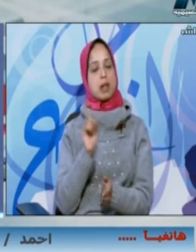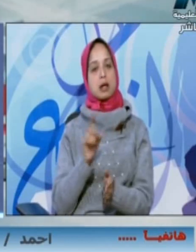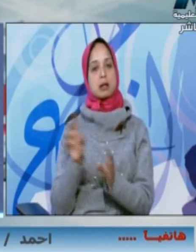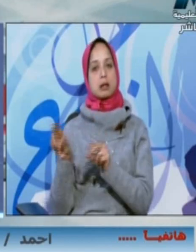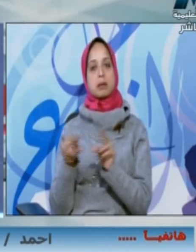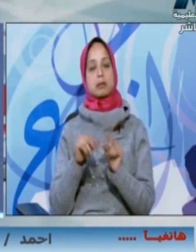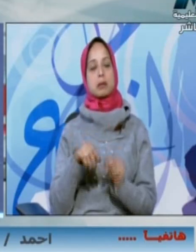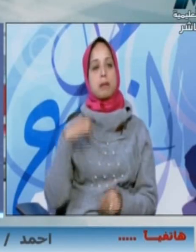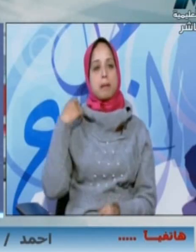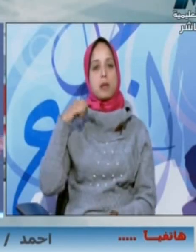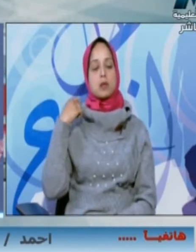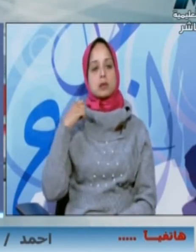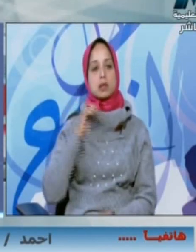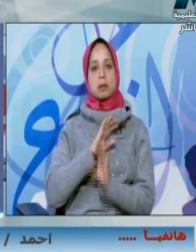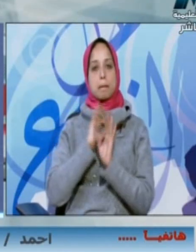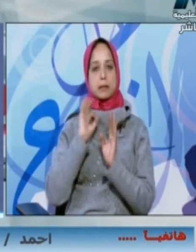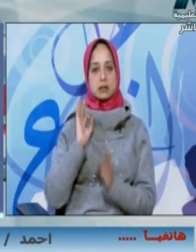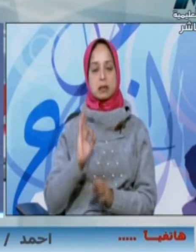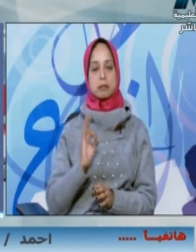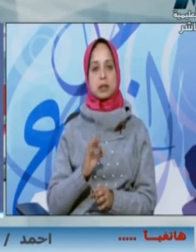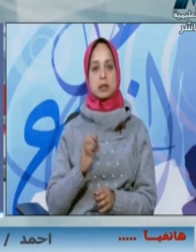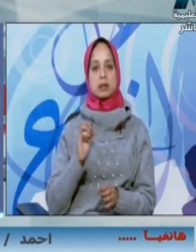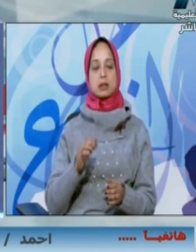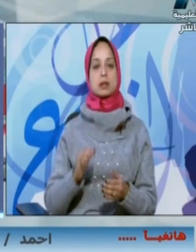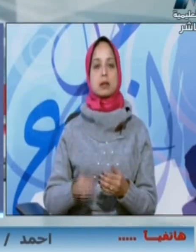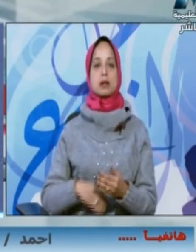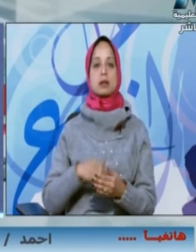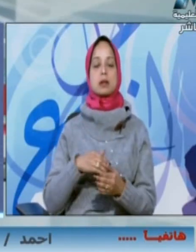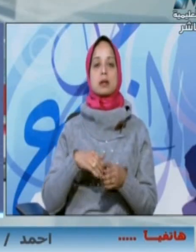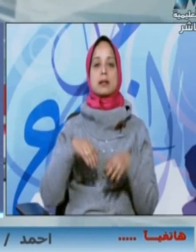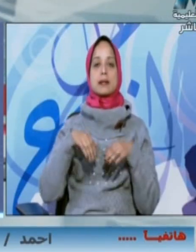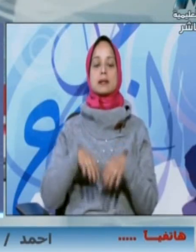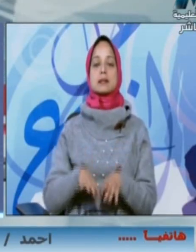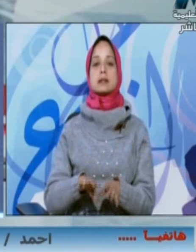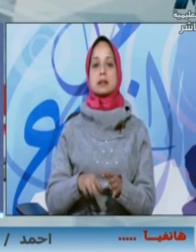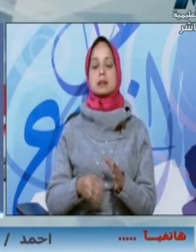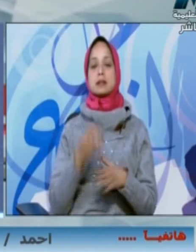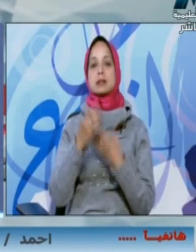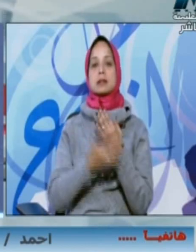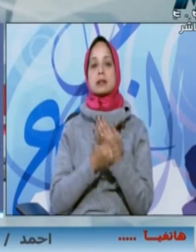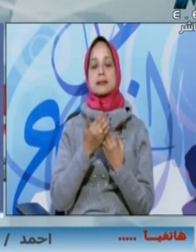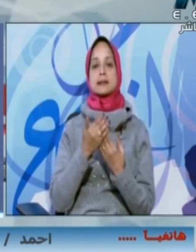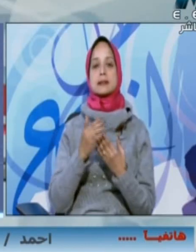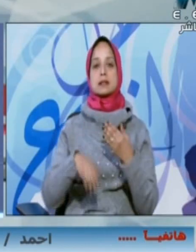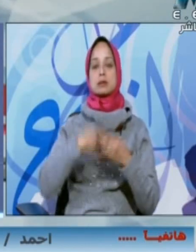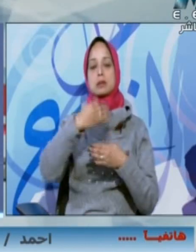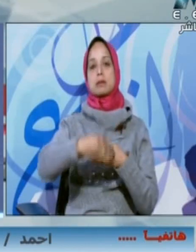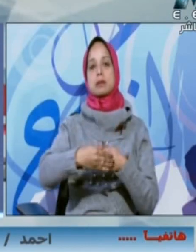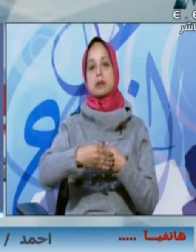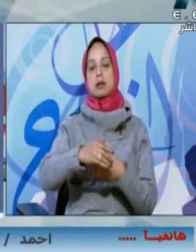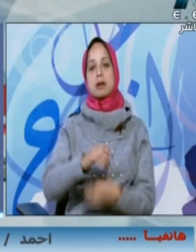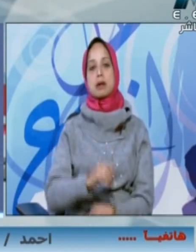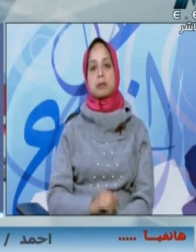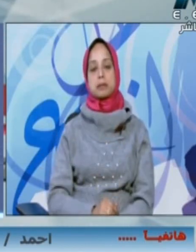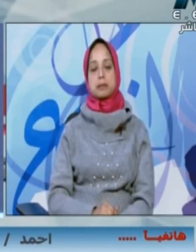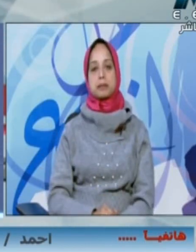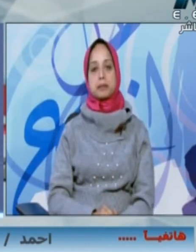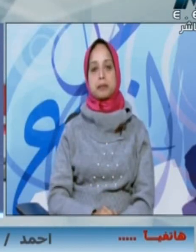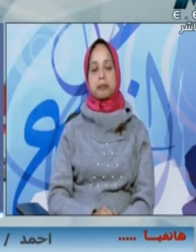عايز اقوله، انت نزلت الحلقات الجديده اللي سابق انا يعني؟ لا انا نزلت بس